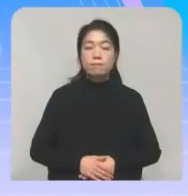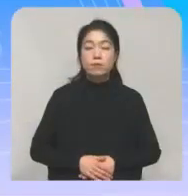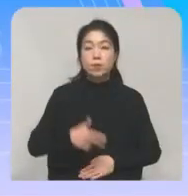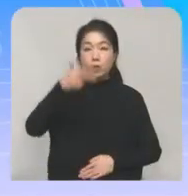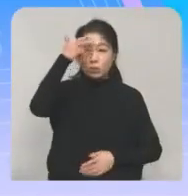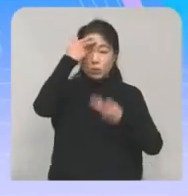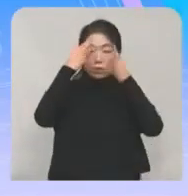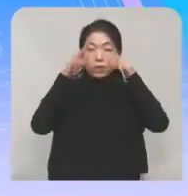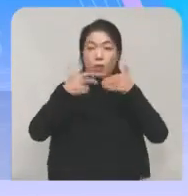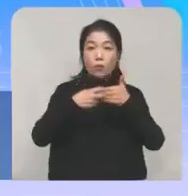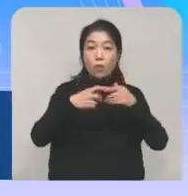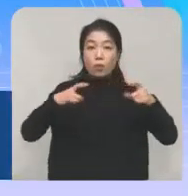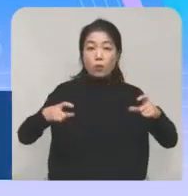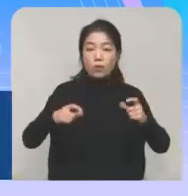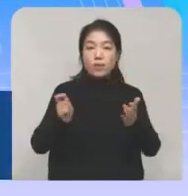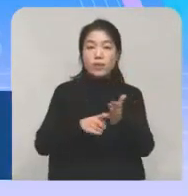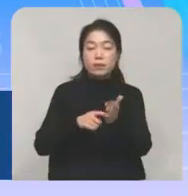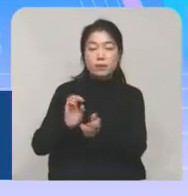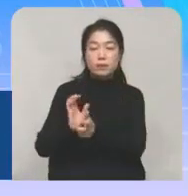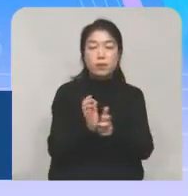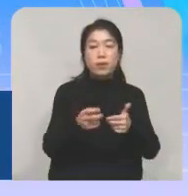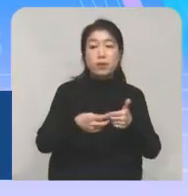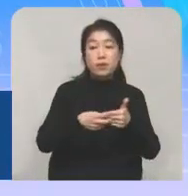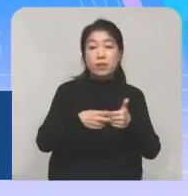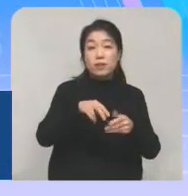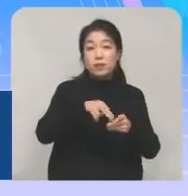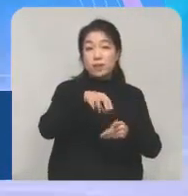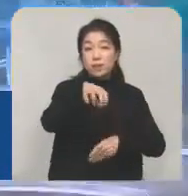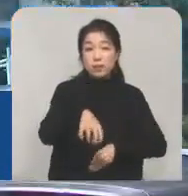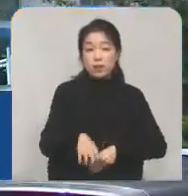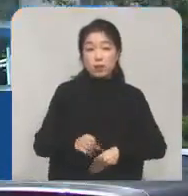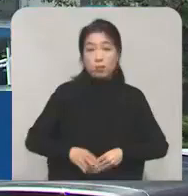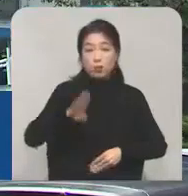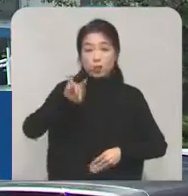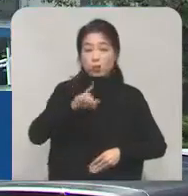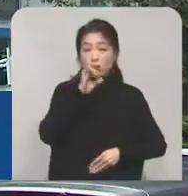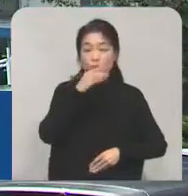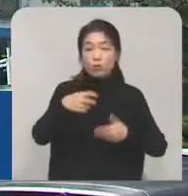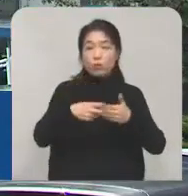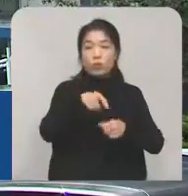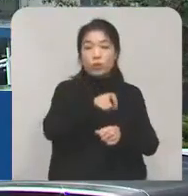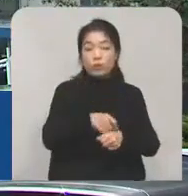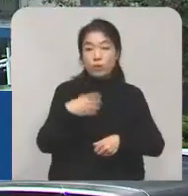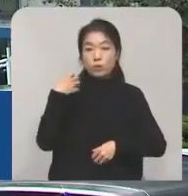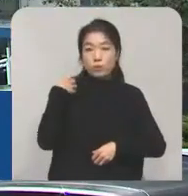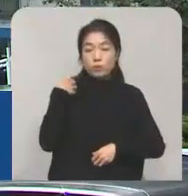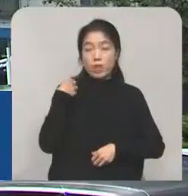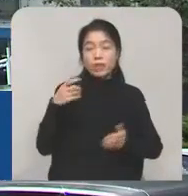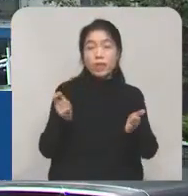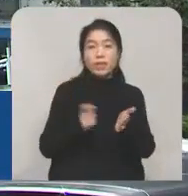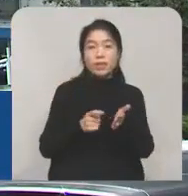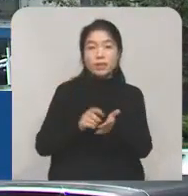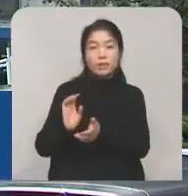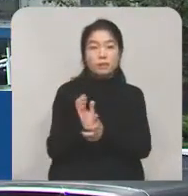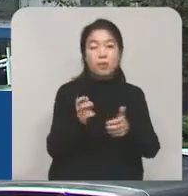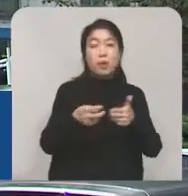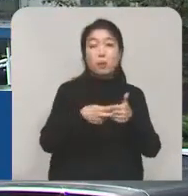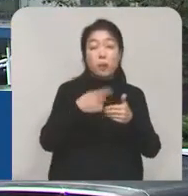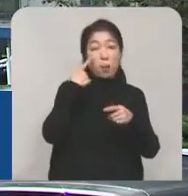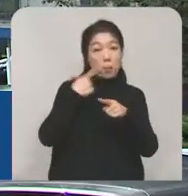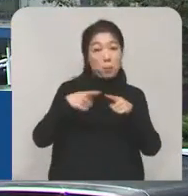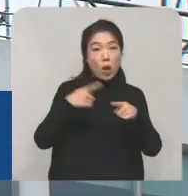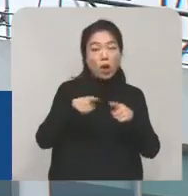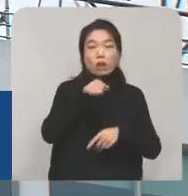조선대학교병원 권역 응급의료센터 가 보건복지부와 국립중앙의료원 이 주관한 응급의료기관 평가에서 a 등급을